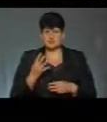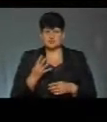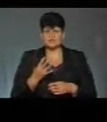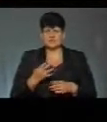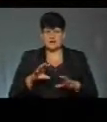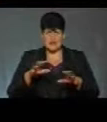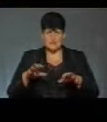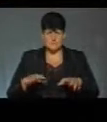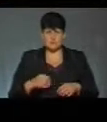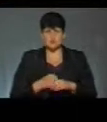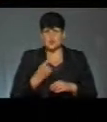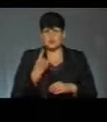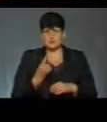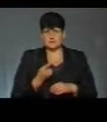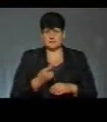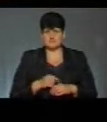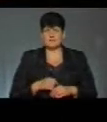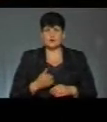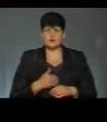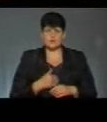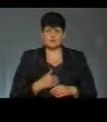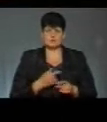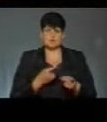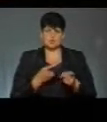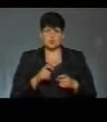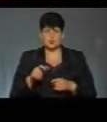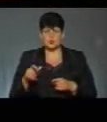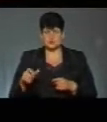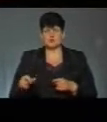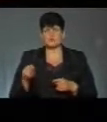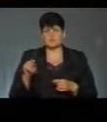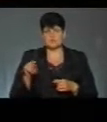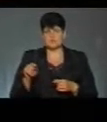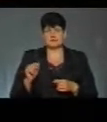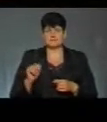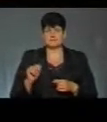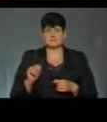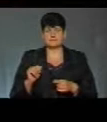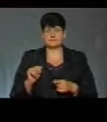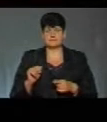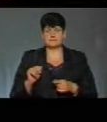одна. Тому ми хочемо залучити людей, щоб вони